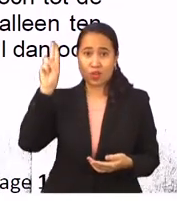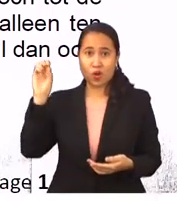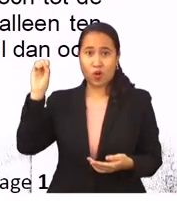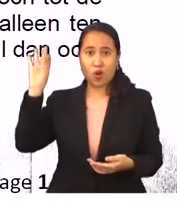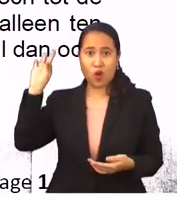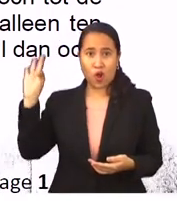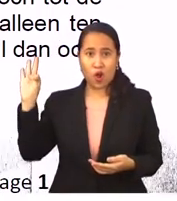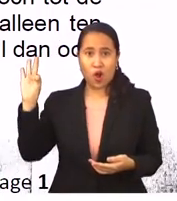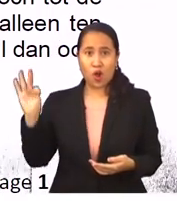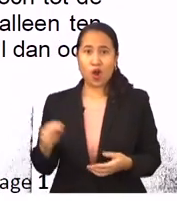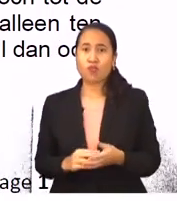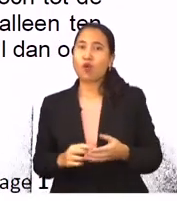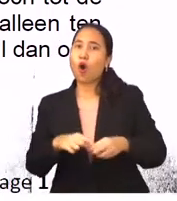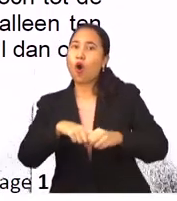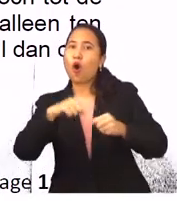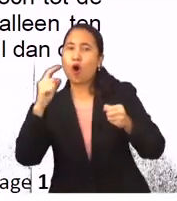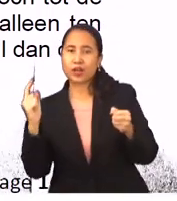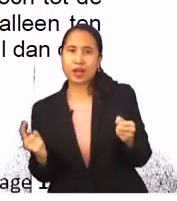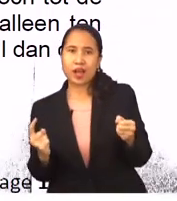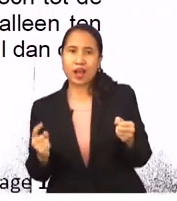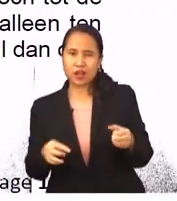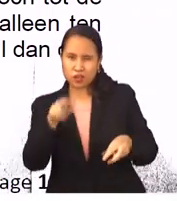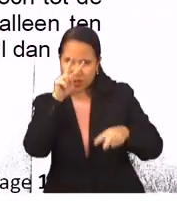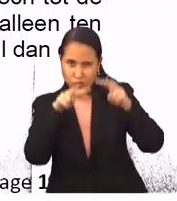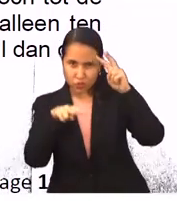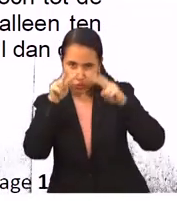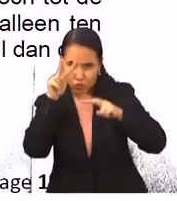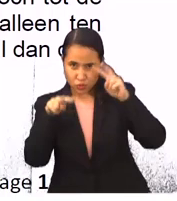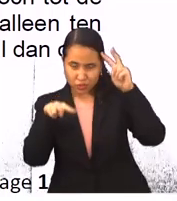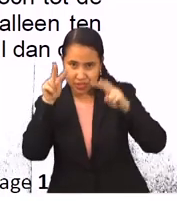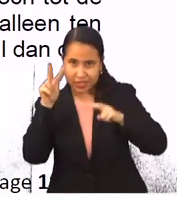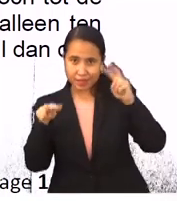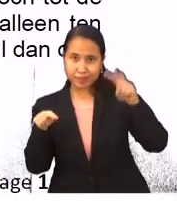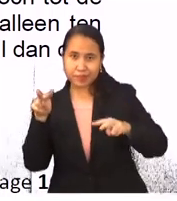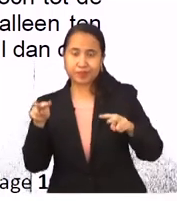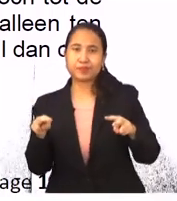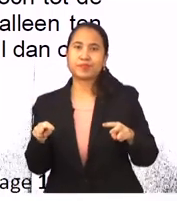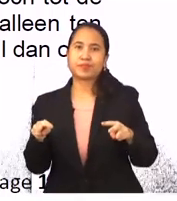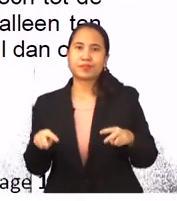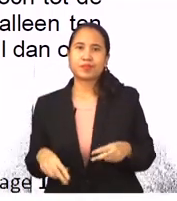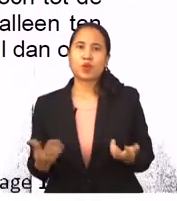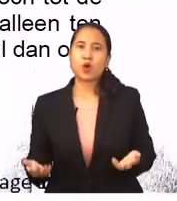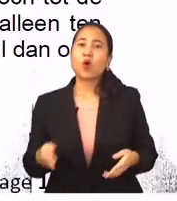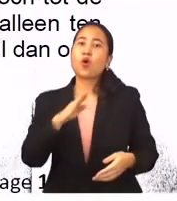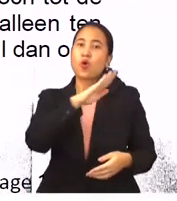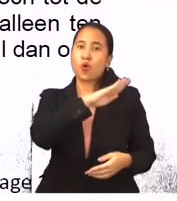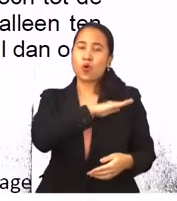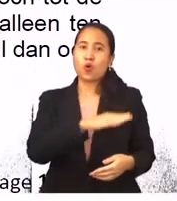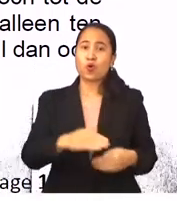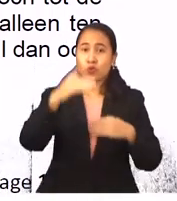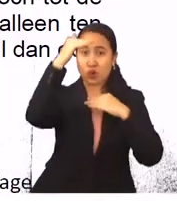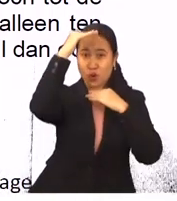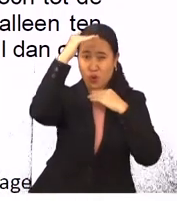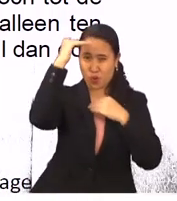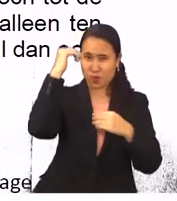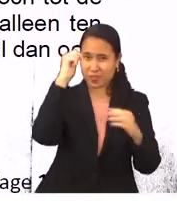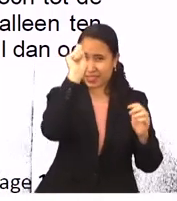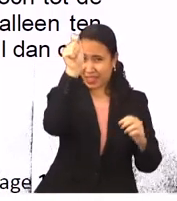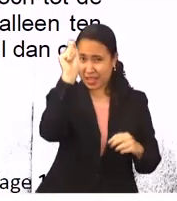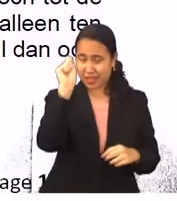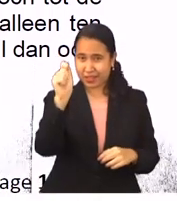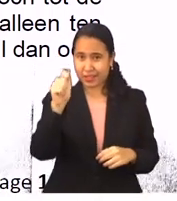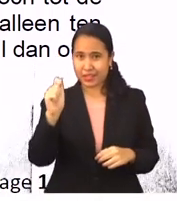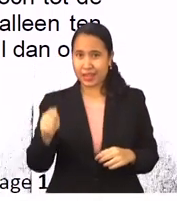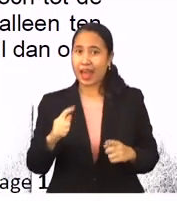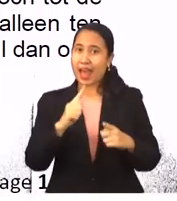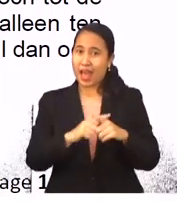een onafhankelijk staatsrechtelijk toetsingsorgaan verankerd, waarin eveneens de hoofdzaken omtrent de samenstelling en de